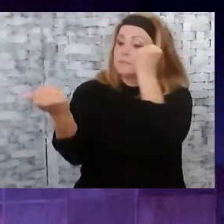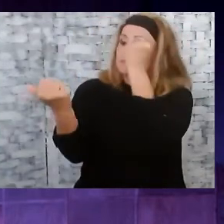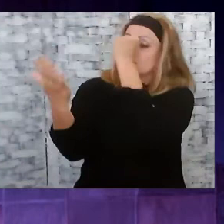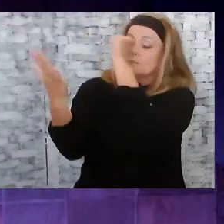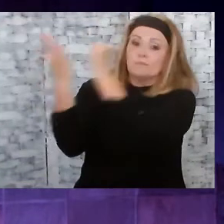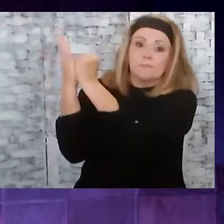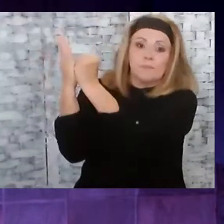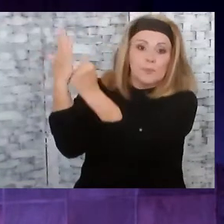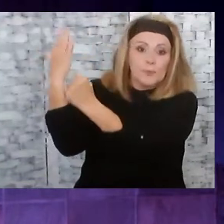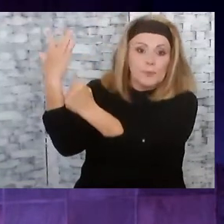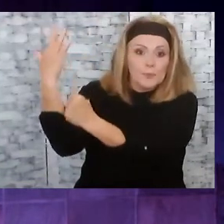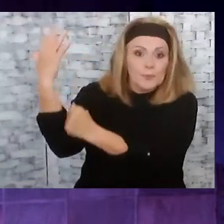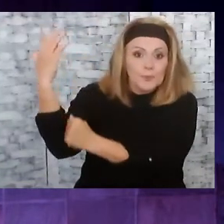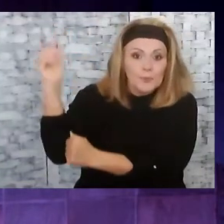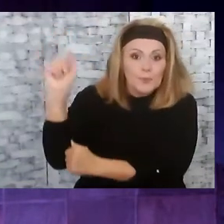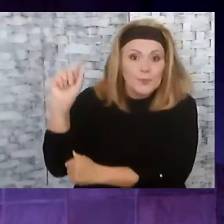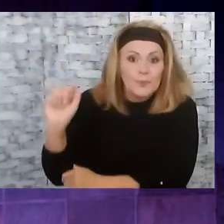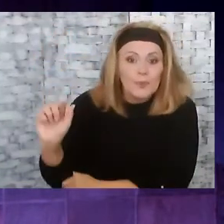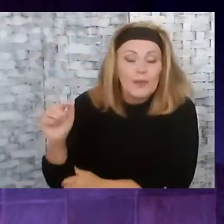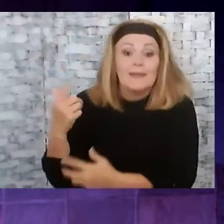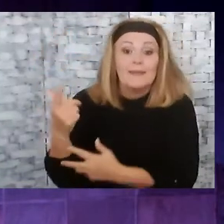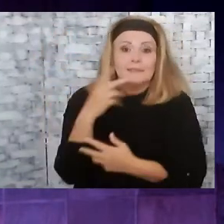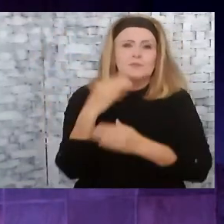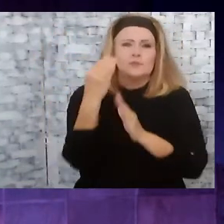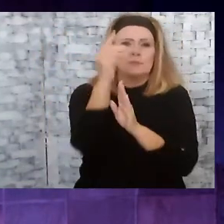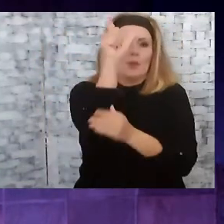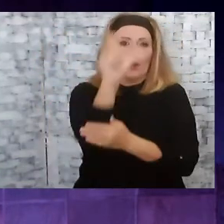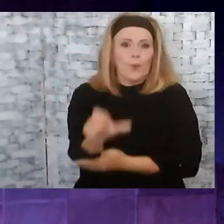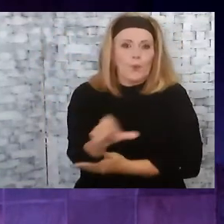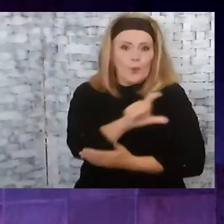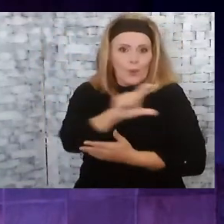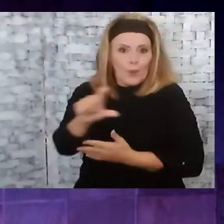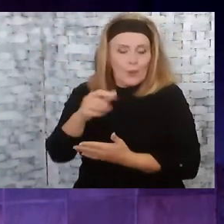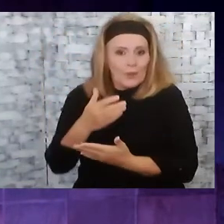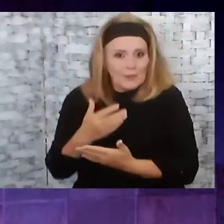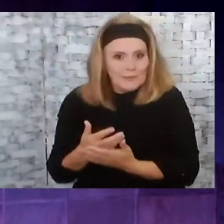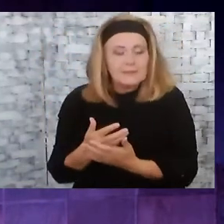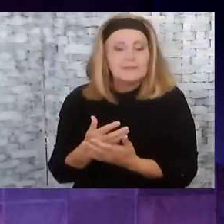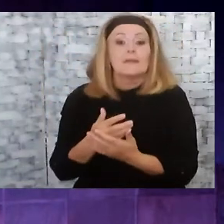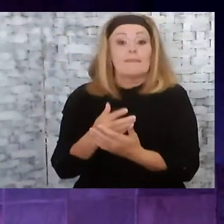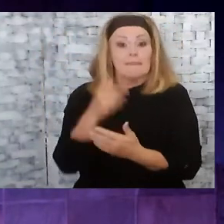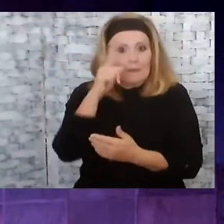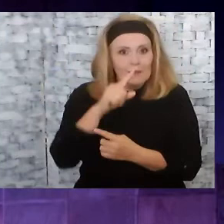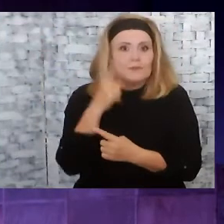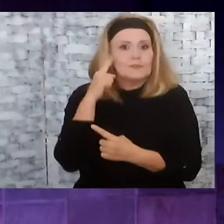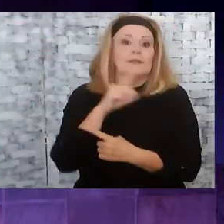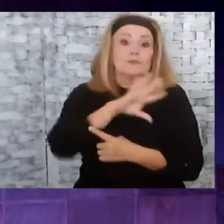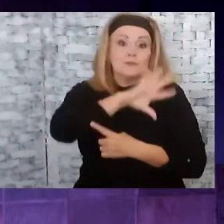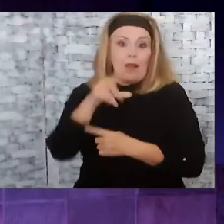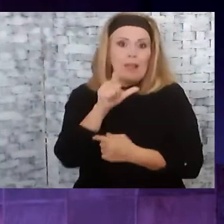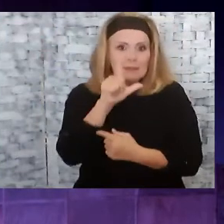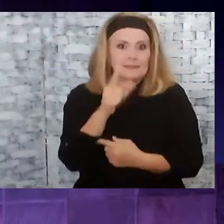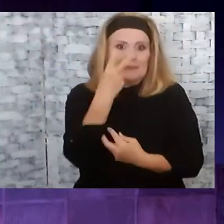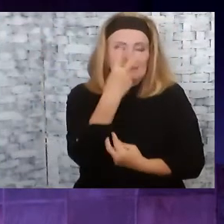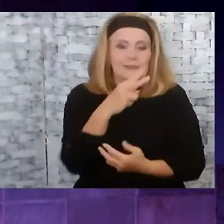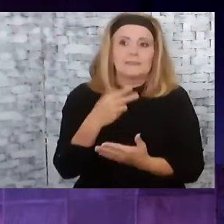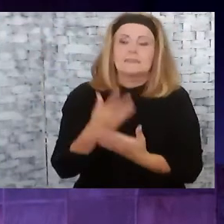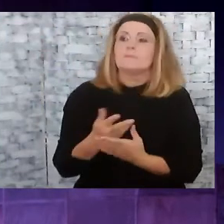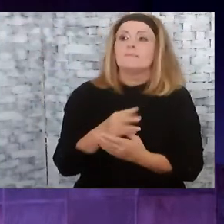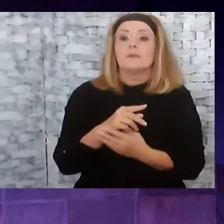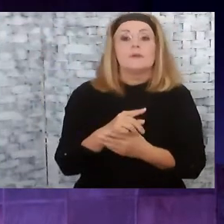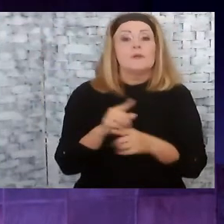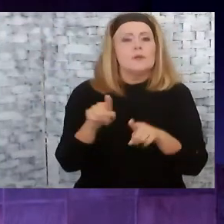'n skattejag met leidrade. Elke teken is 'n leidraad. En wat wil hy jou nooi om te ontdek? Hy skryf